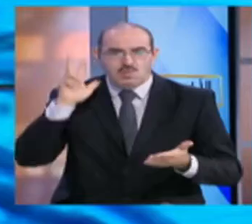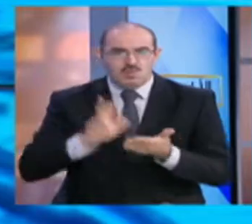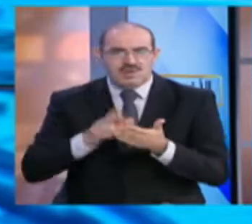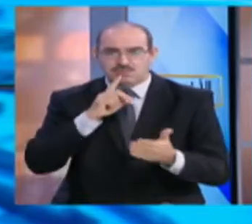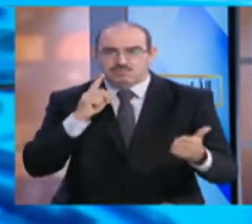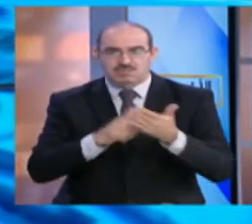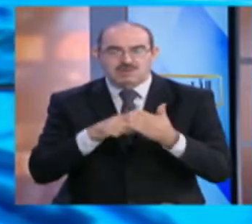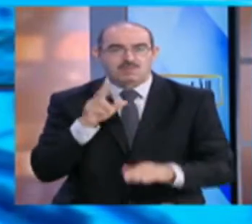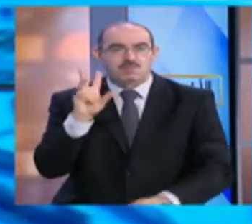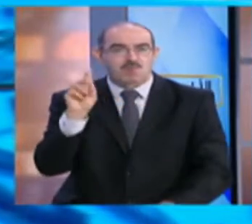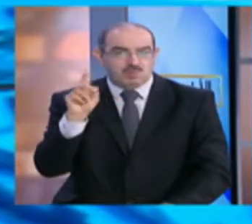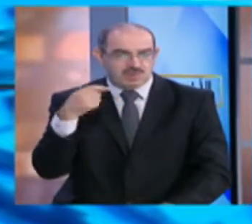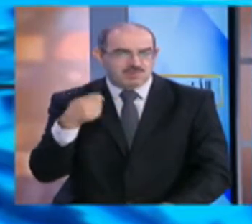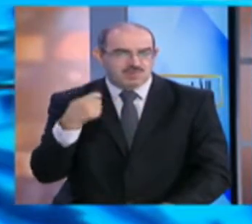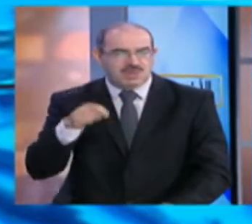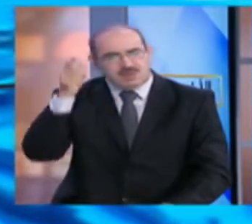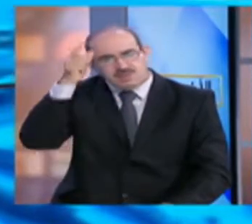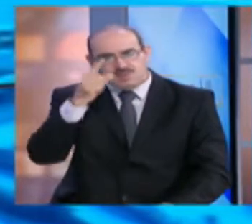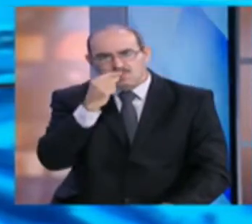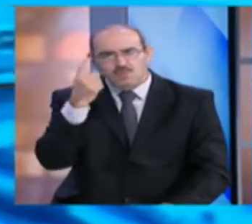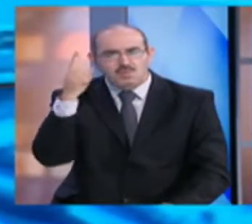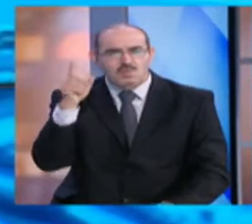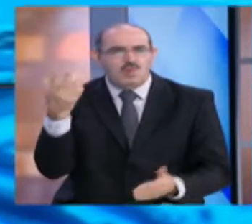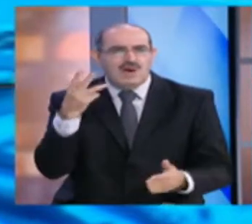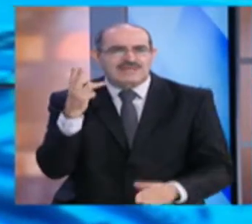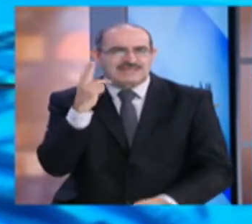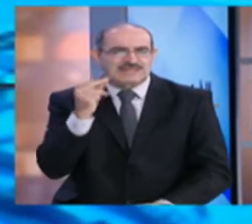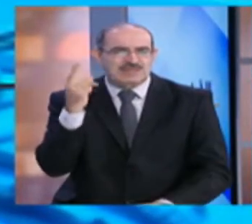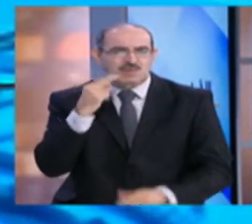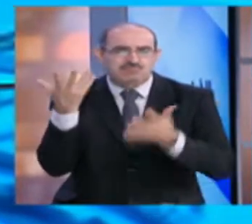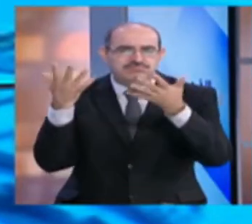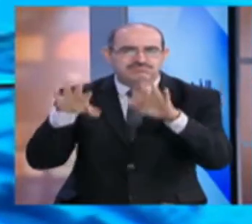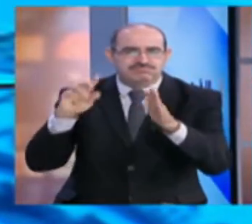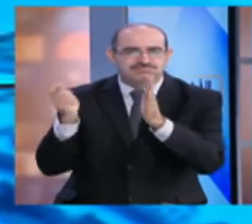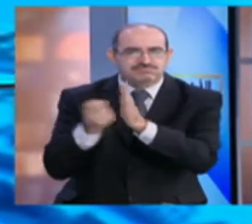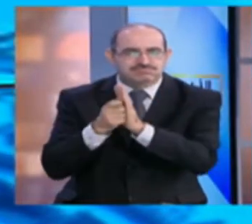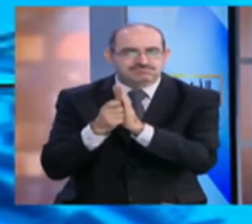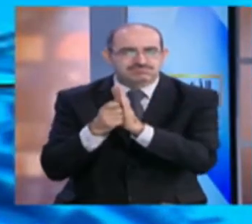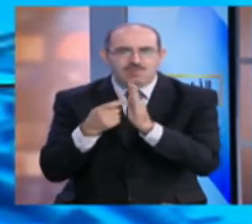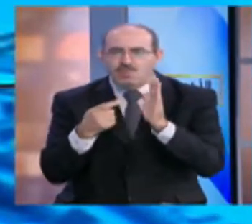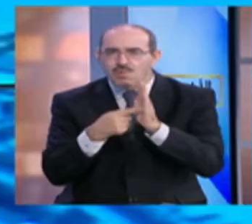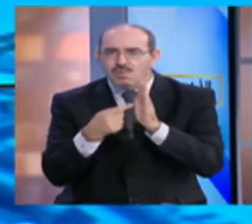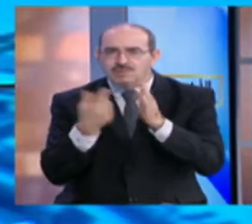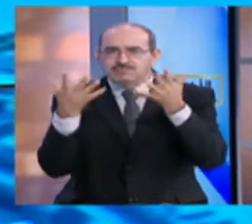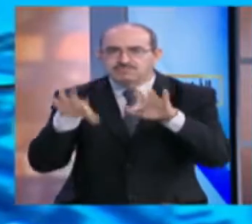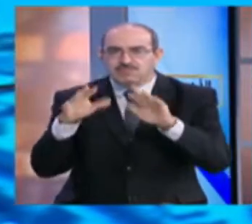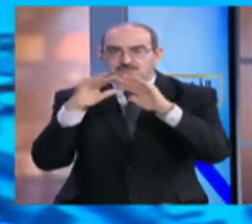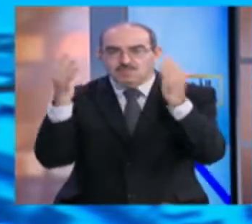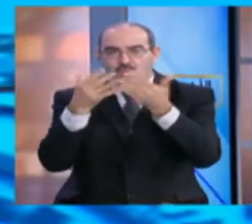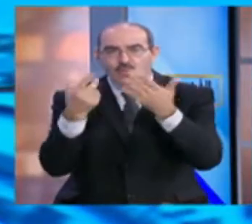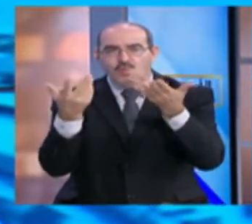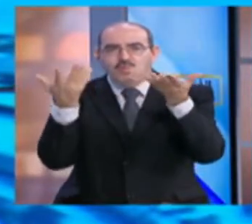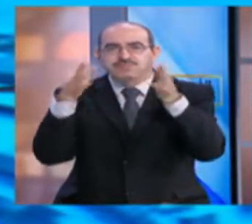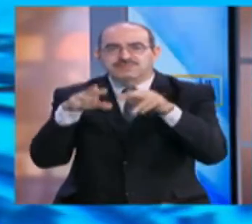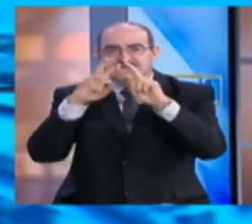رئيس الجمهورية السيد عبد المجيد تبون بخصوص تاريخ انعقاد القمة العربية التي ستحتضنها